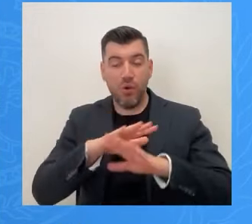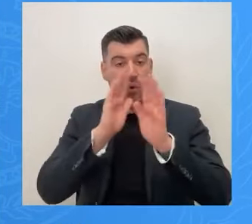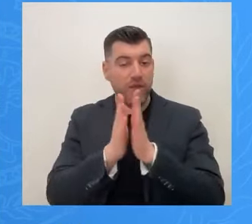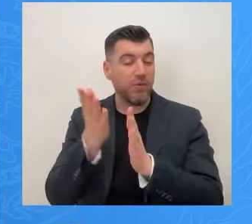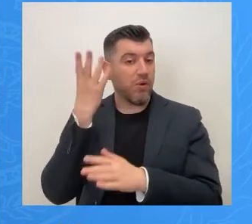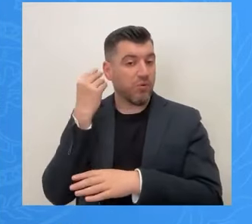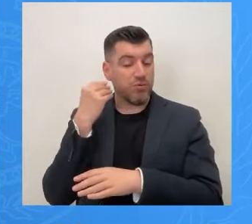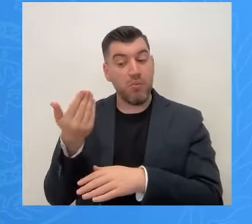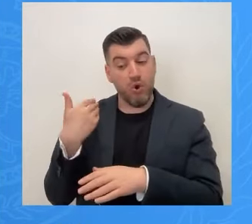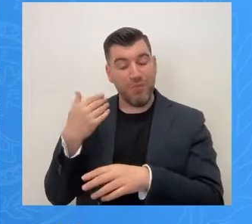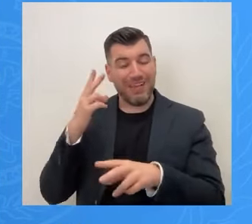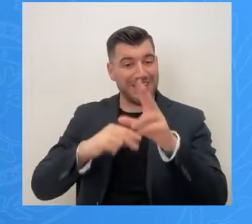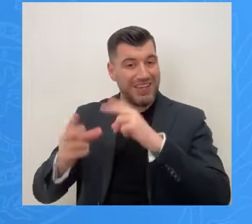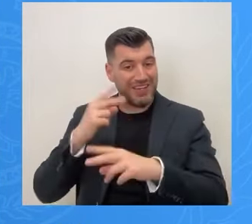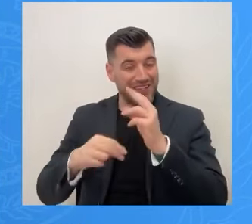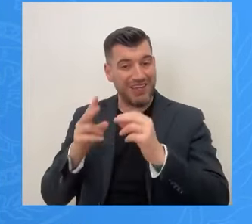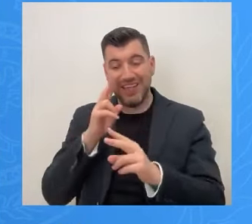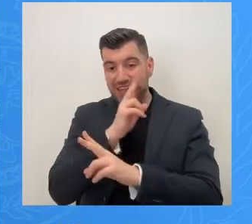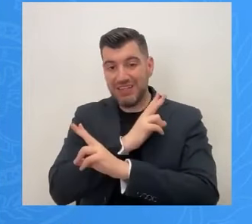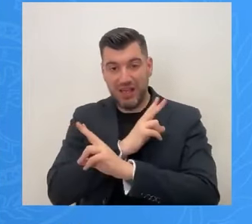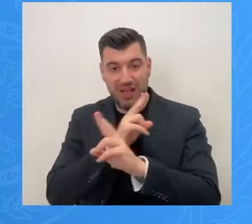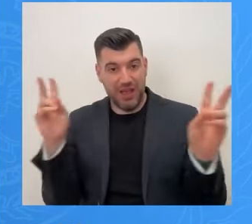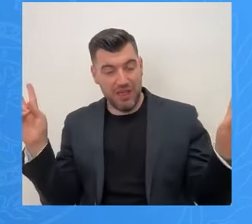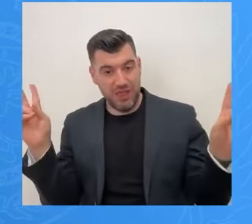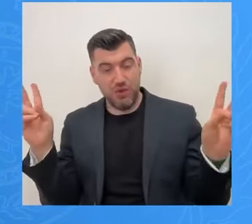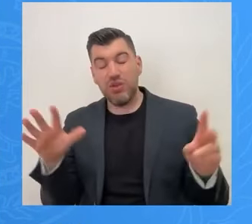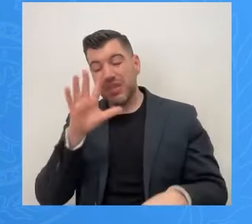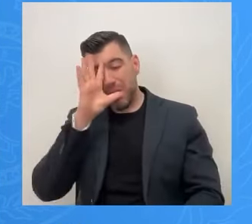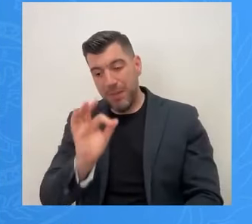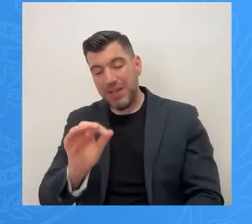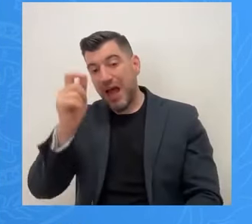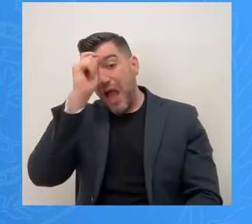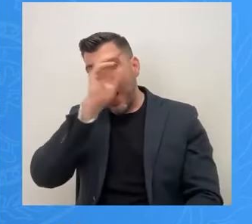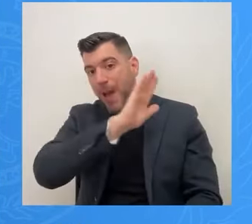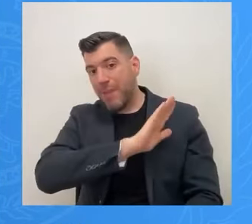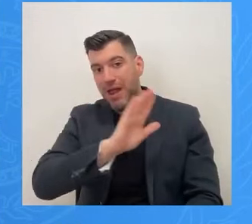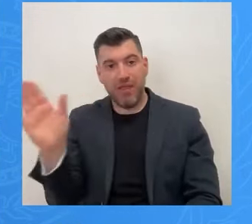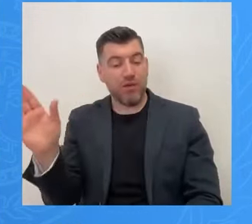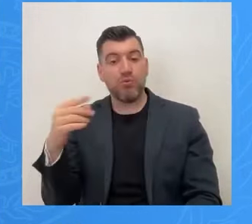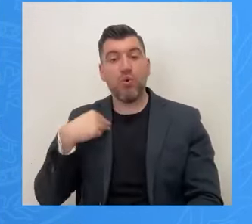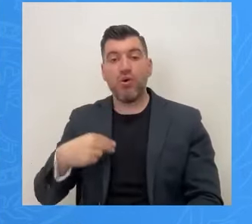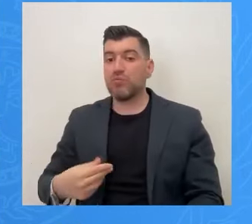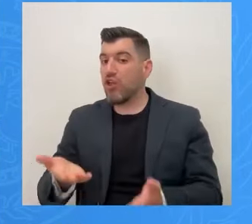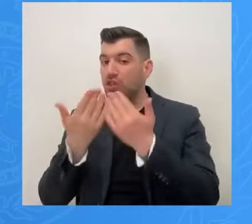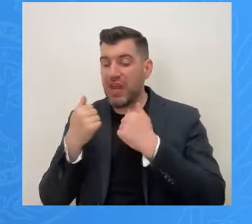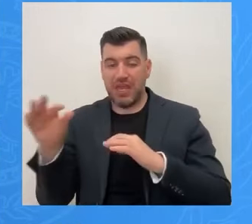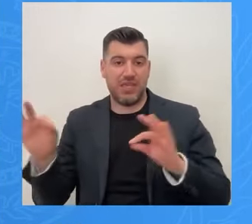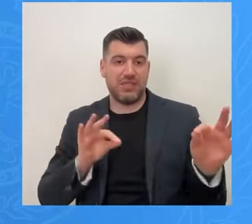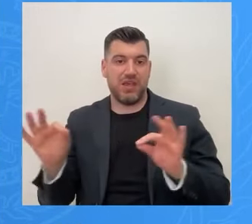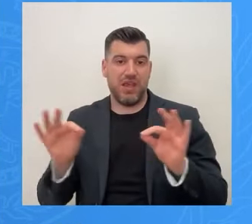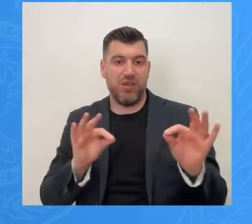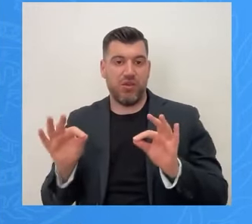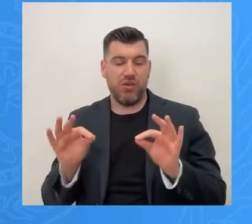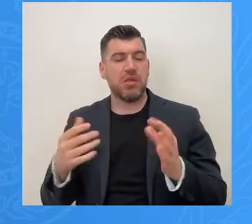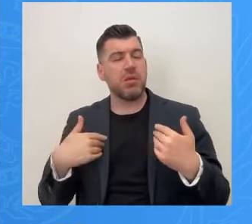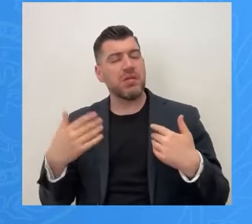συζήτηση είναι καθαρό ότι είναι απαράδεκτο το ότι δεν έχει ήδη δημοτική αρχή σχέδιο, και από αυτά που ακούσαμε ότι θα γίνει